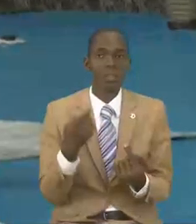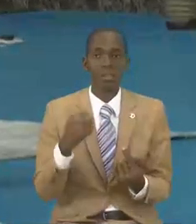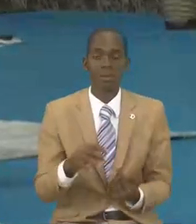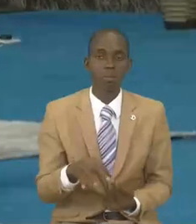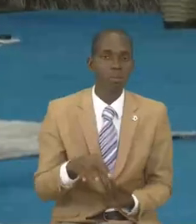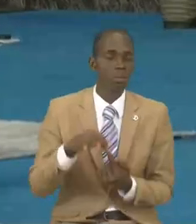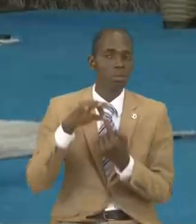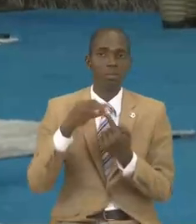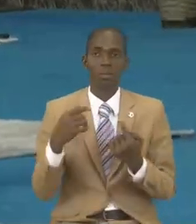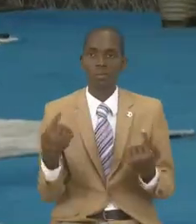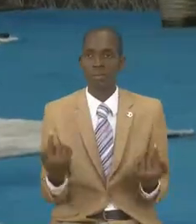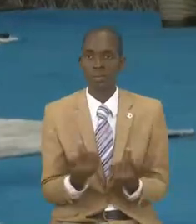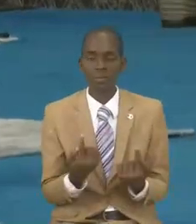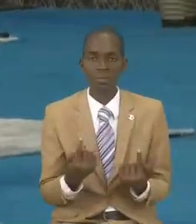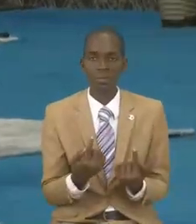le péché particulier,